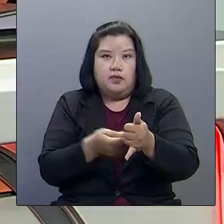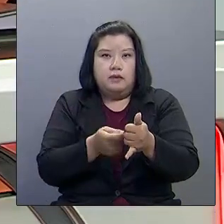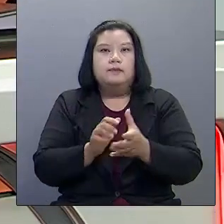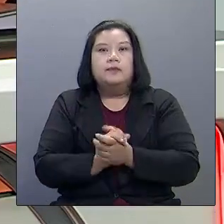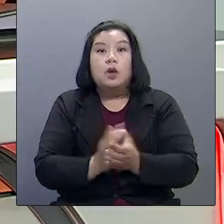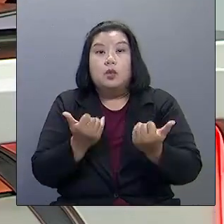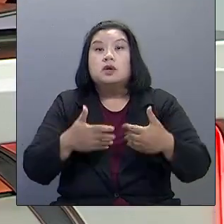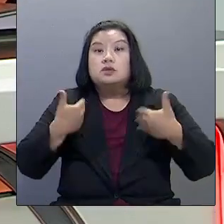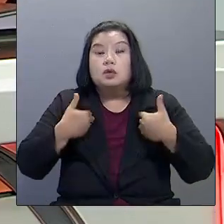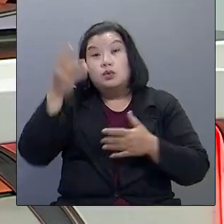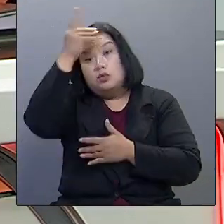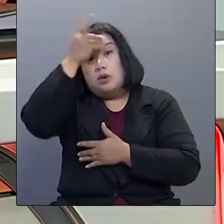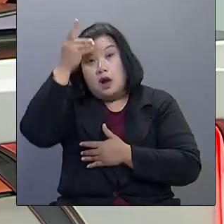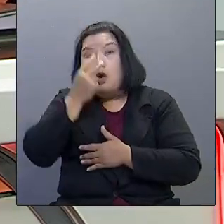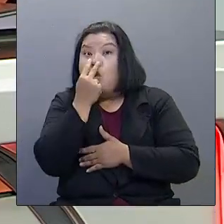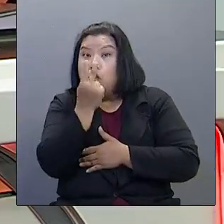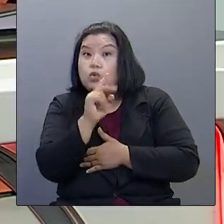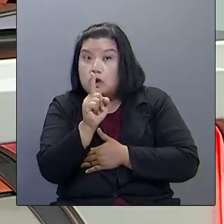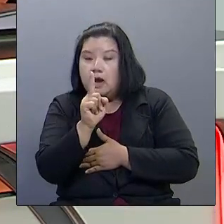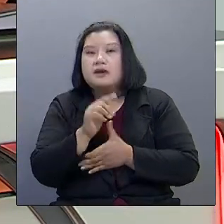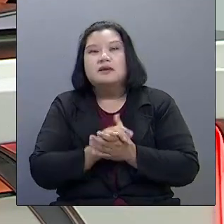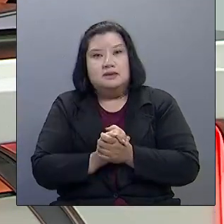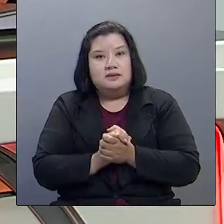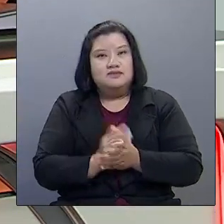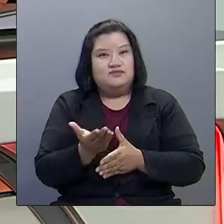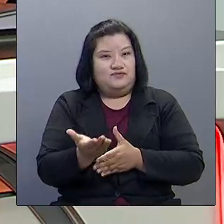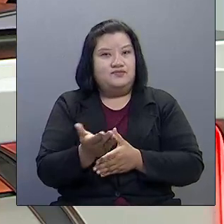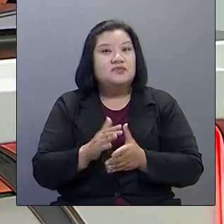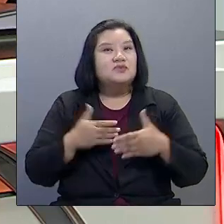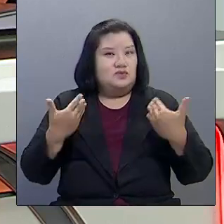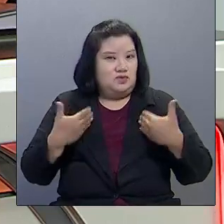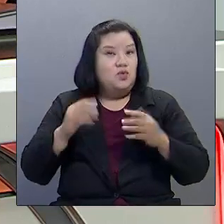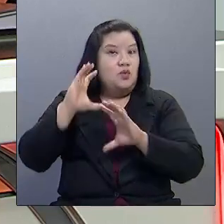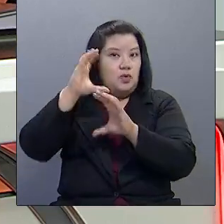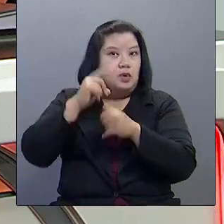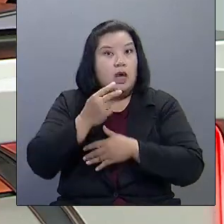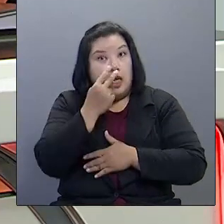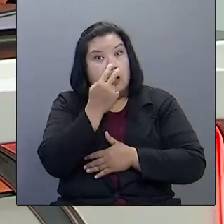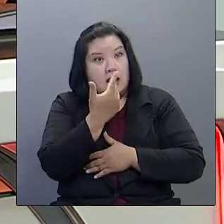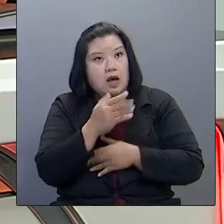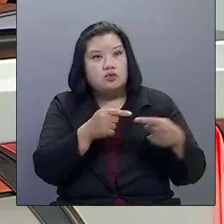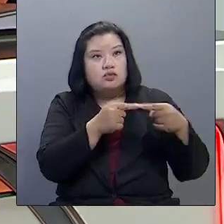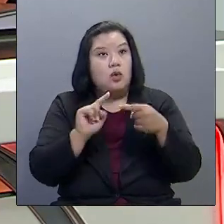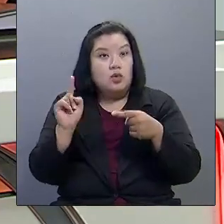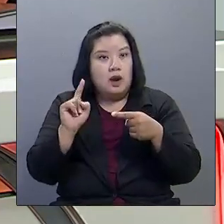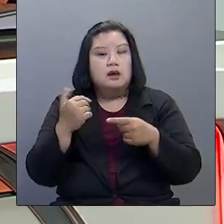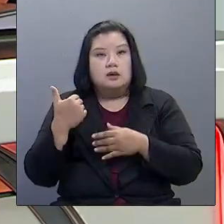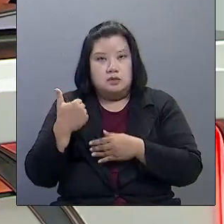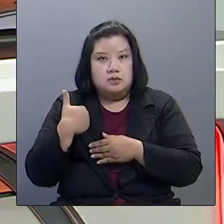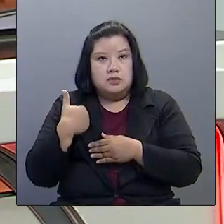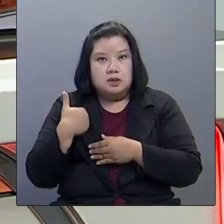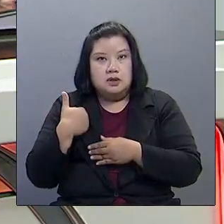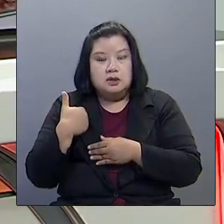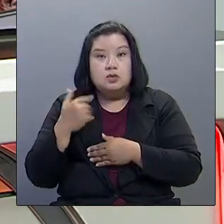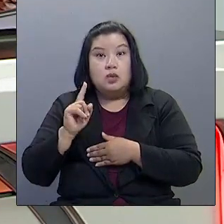ไทยบันเทิงวันนี้นะคะพาไปดูความสำเร็จของซีรีส์วายยุคนี้นะคะที่ไม่ได้จบอยู่แค่หน้าจอแต่ว่ายังสามารถทำไปต่อยอดไป